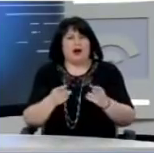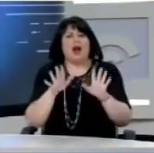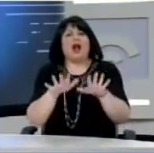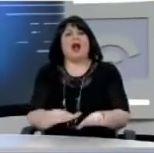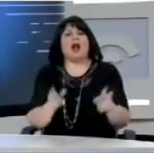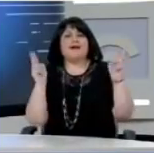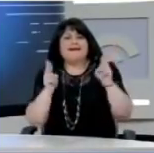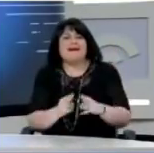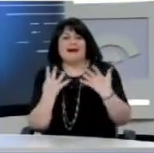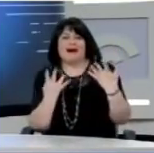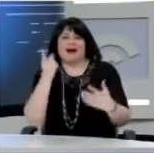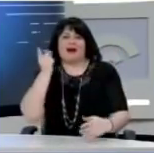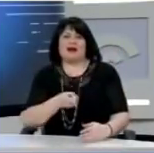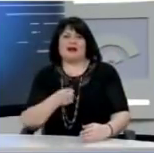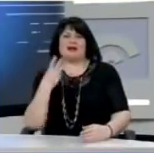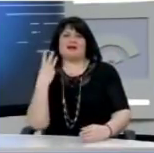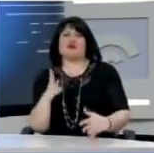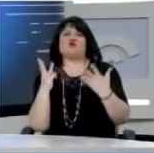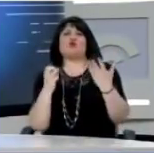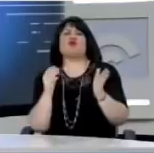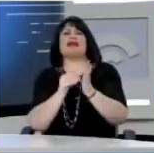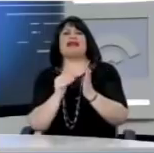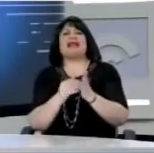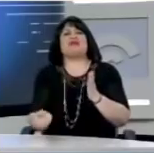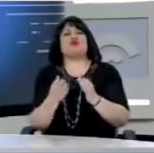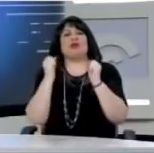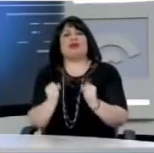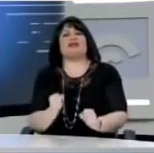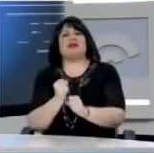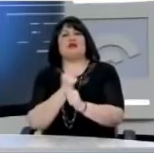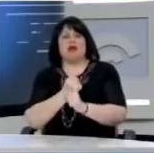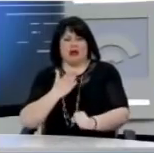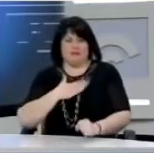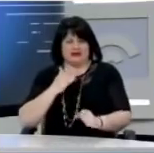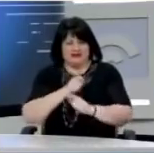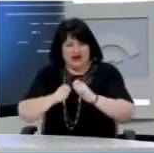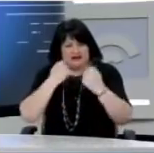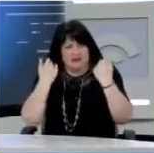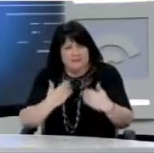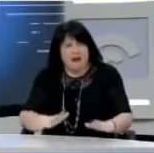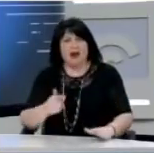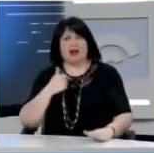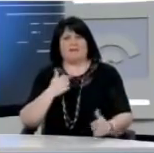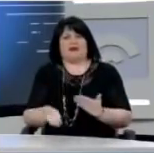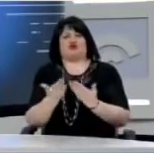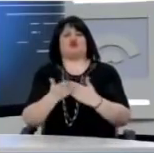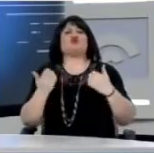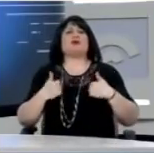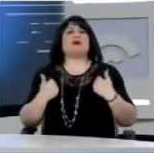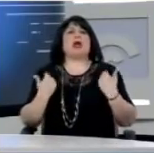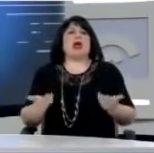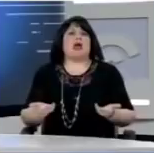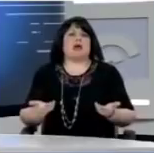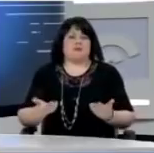κατά 9%, πάνω από 380.000 νέες θέσεις εργασίας επί των ημερών μας. Εμείς στηρίξαμε τη νέα γενιά,